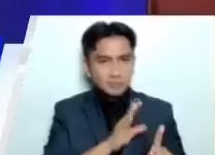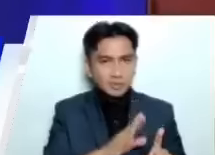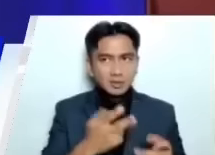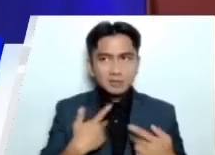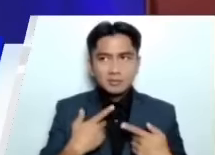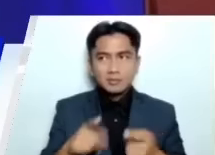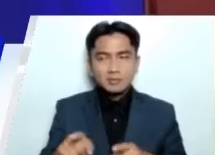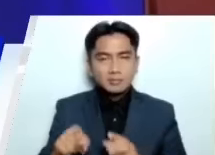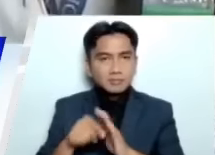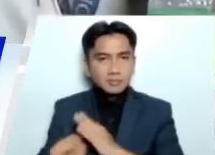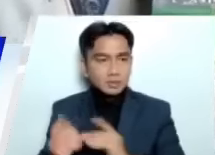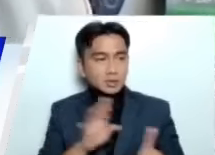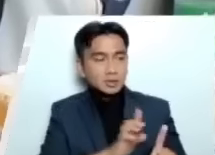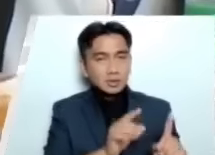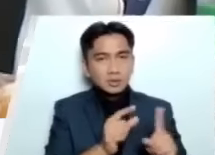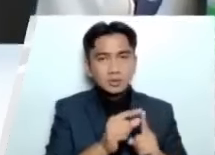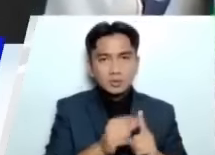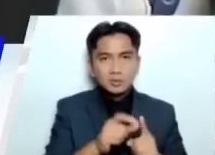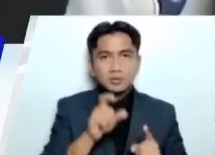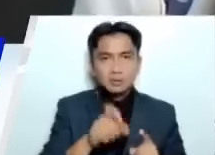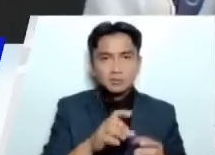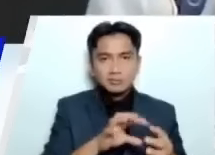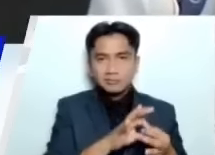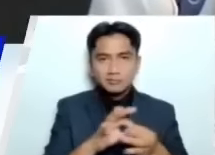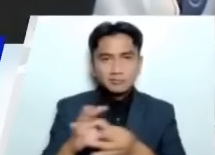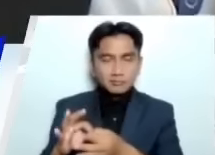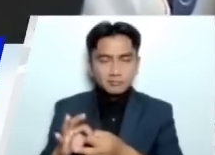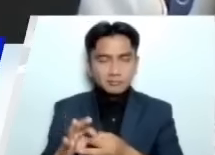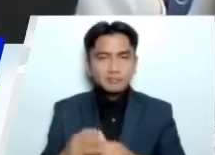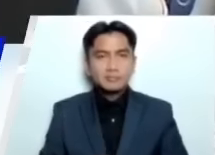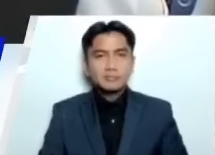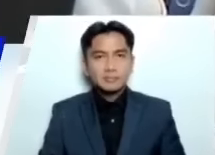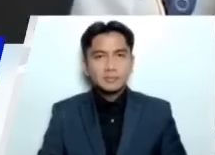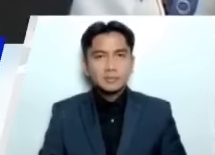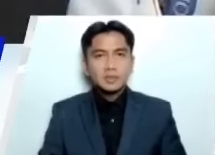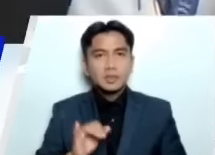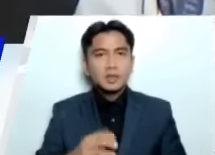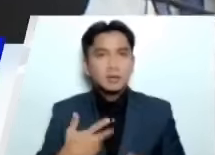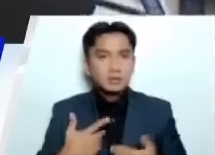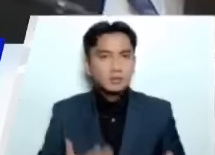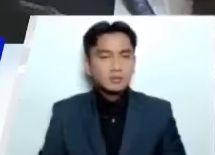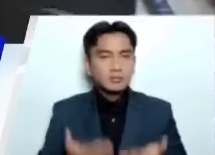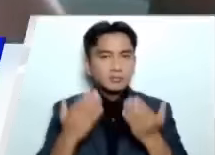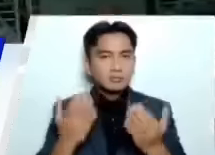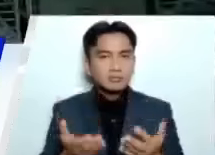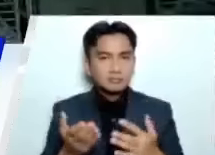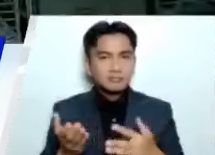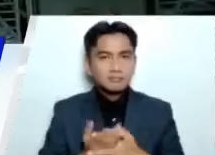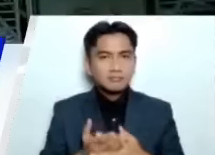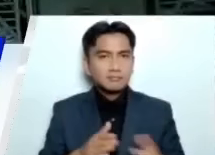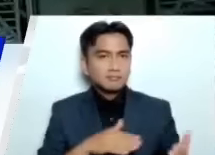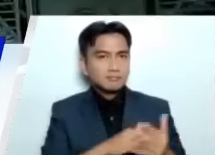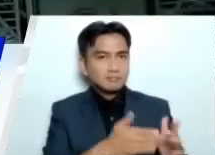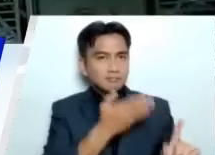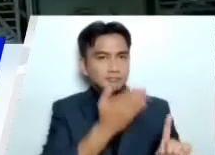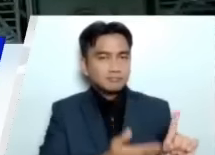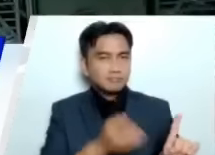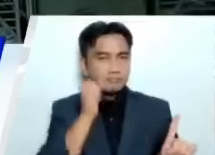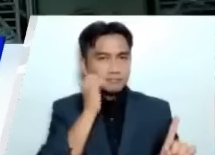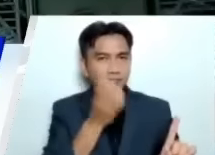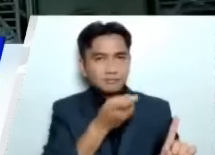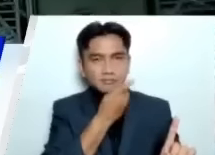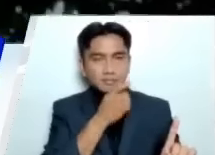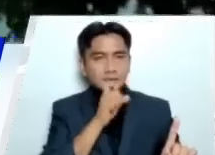in the proper context. Marami rin daw pwedeng ihay na kasong kriminal laban sa vice presidente. Maaari rin daw siyang disiplinahin